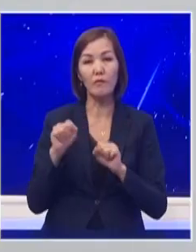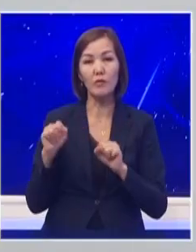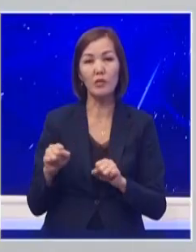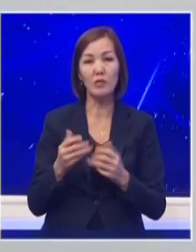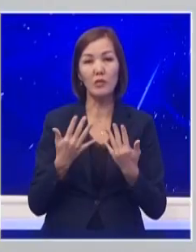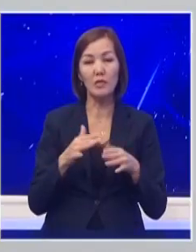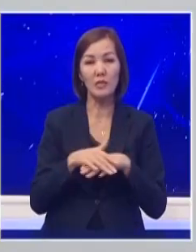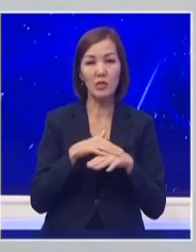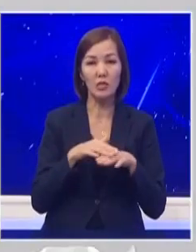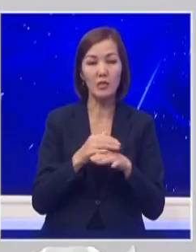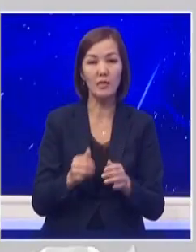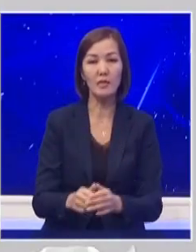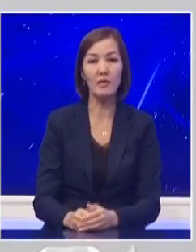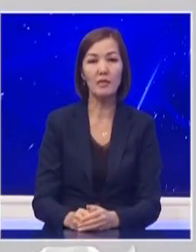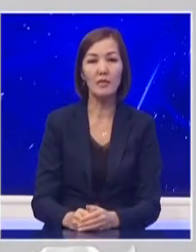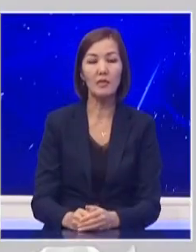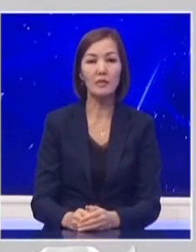сельских жителей